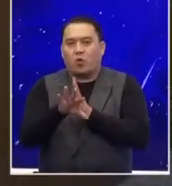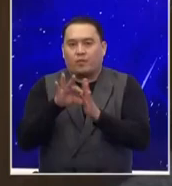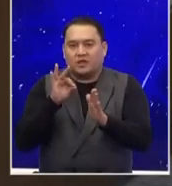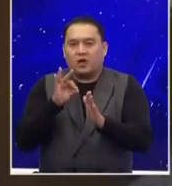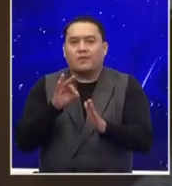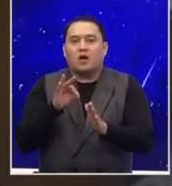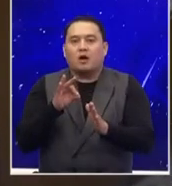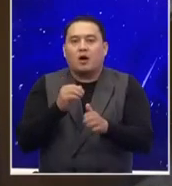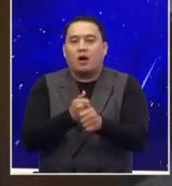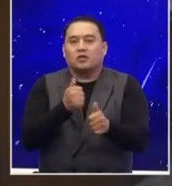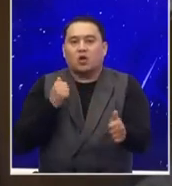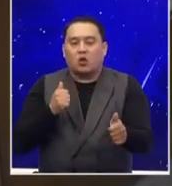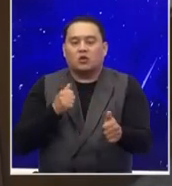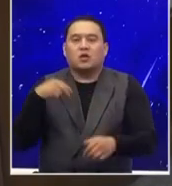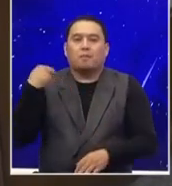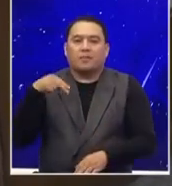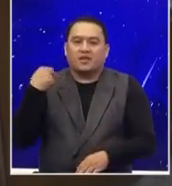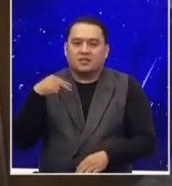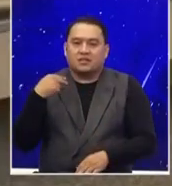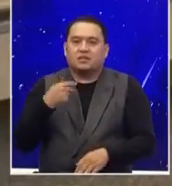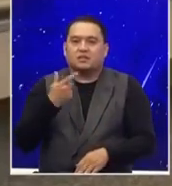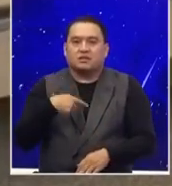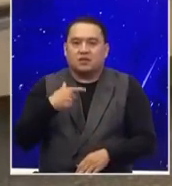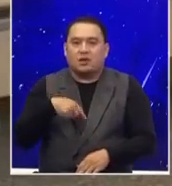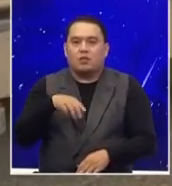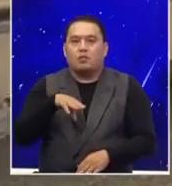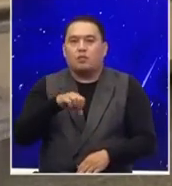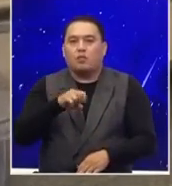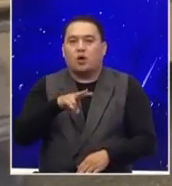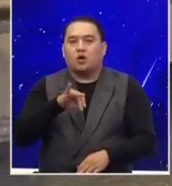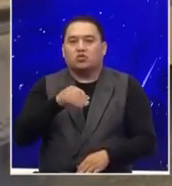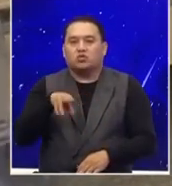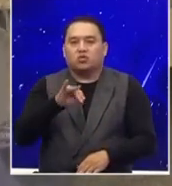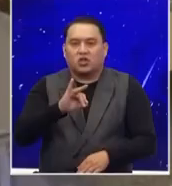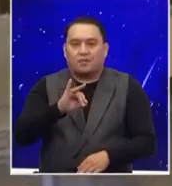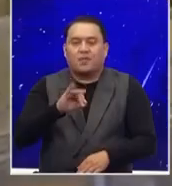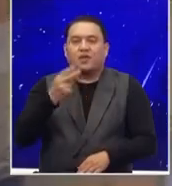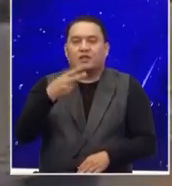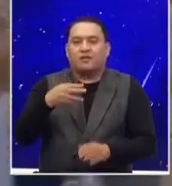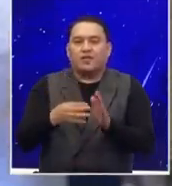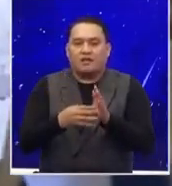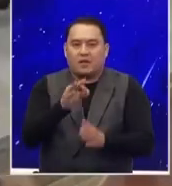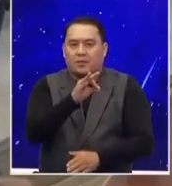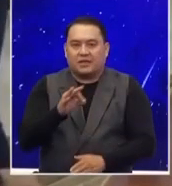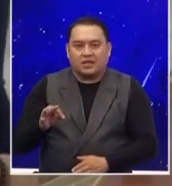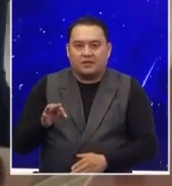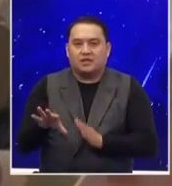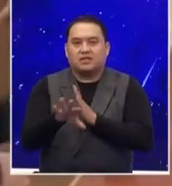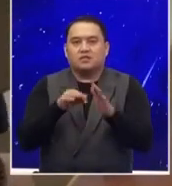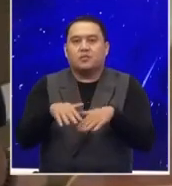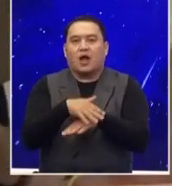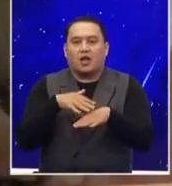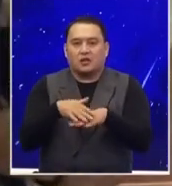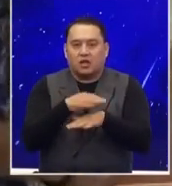За ним с небольшим отрывом идет действующий президент Мустафа Акынджи. За него проголосовали 29%